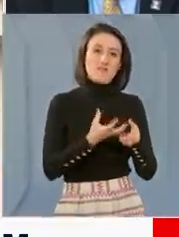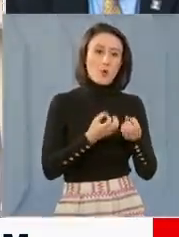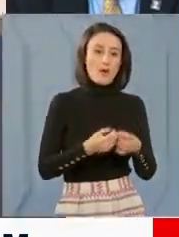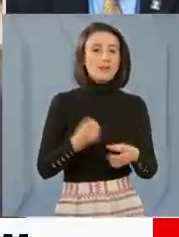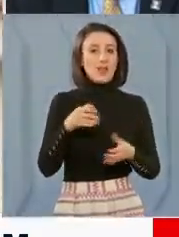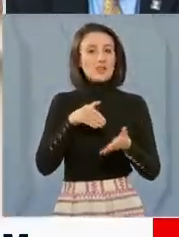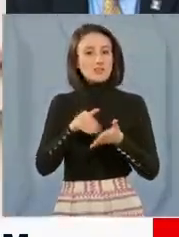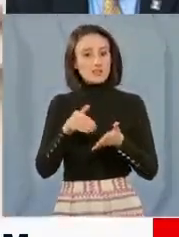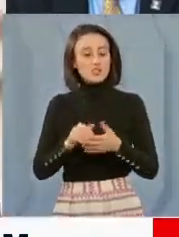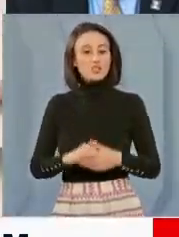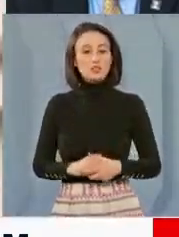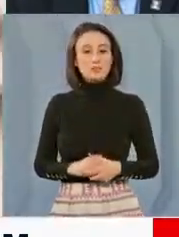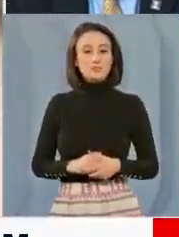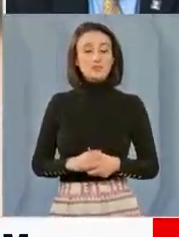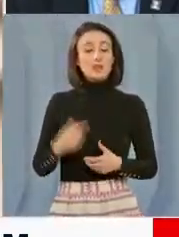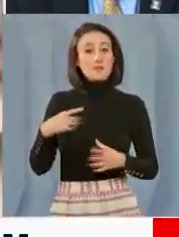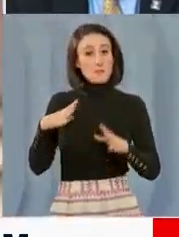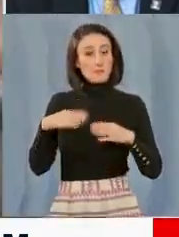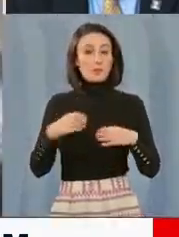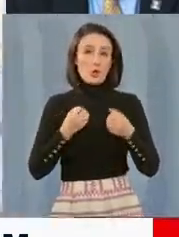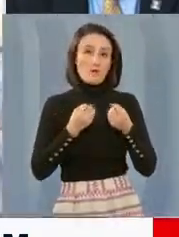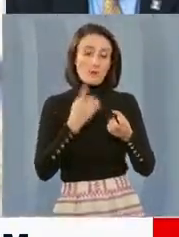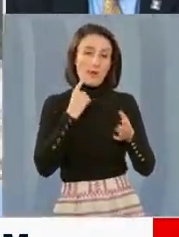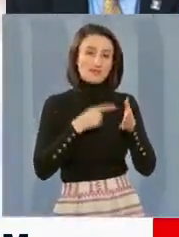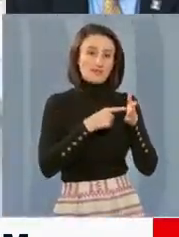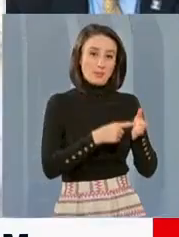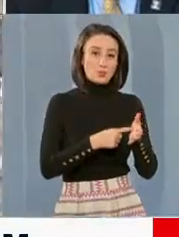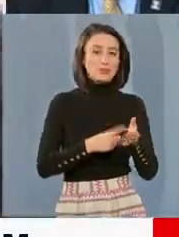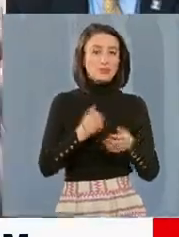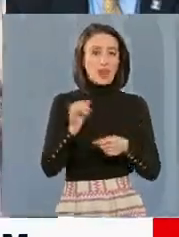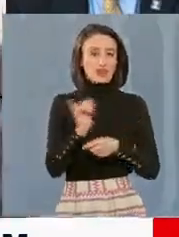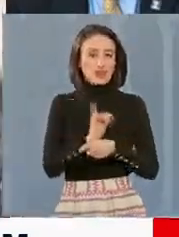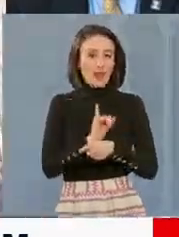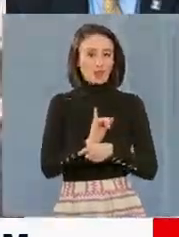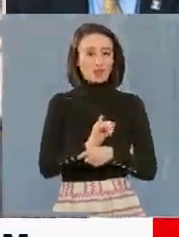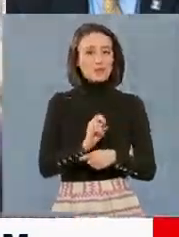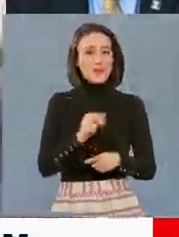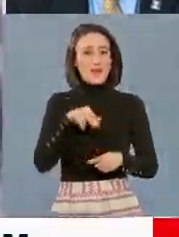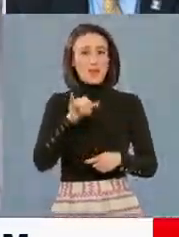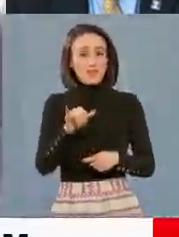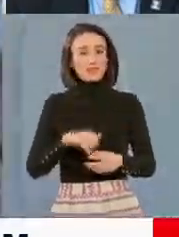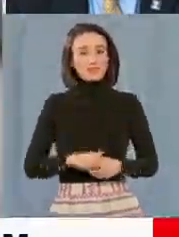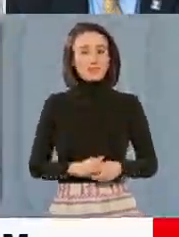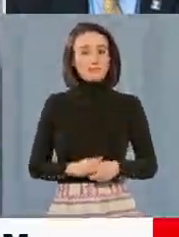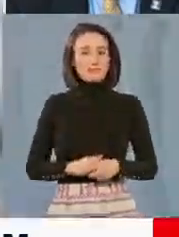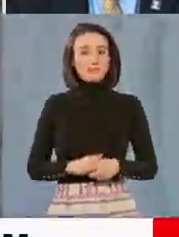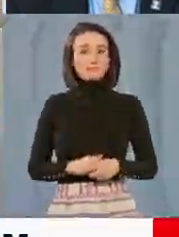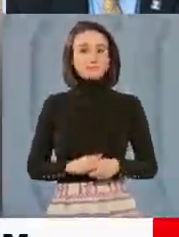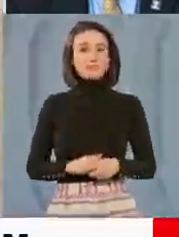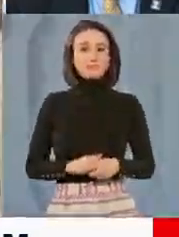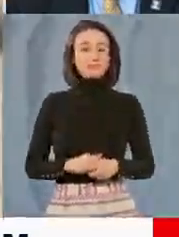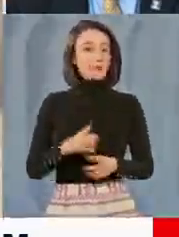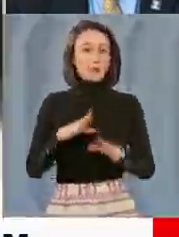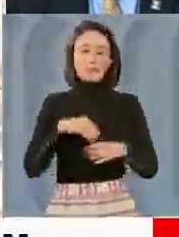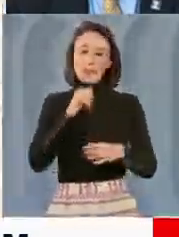partea serviciilor sau să fi primit o informare, de exemplu, din partea directorului UPS. DSRI nu v-a informat că nu măștile sunt neconforme? Nu am primit